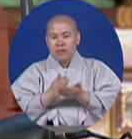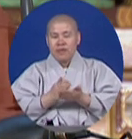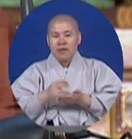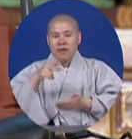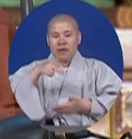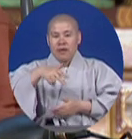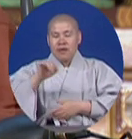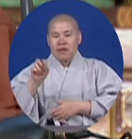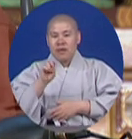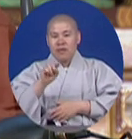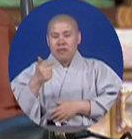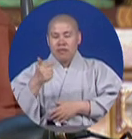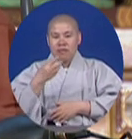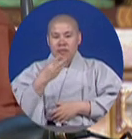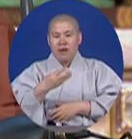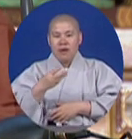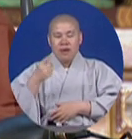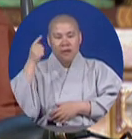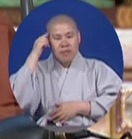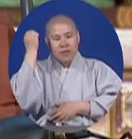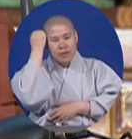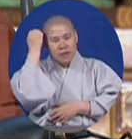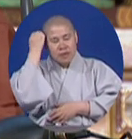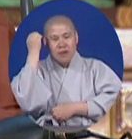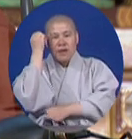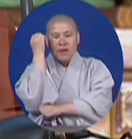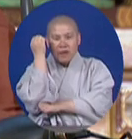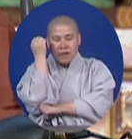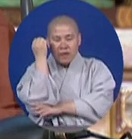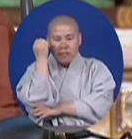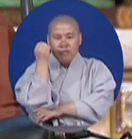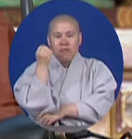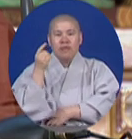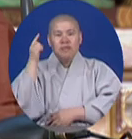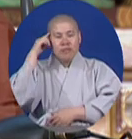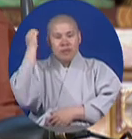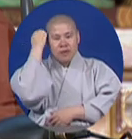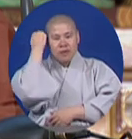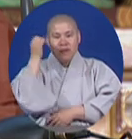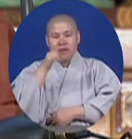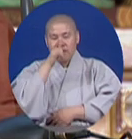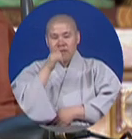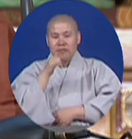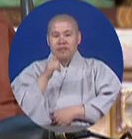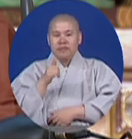지말번뇌가 있고 근본번뇌가 있는데요. 지말번뇌라고 하는 것은